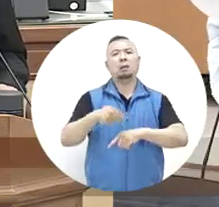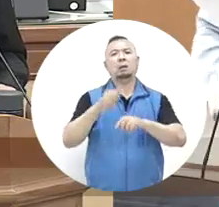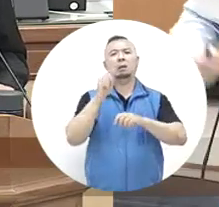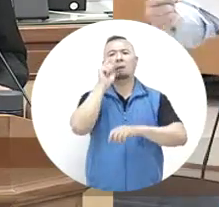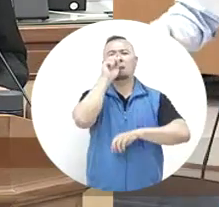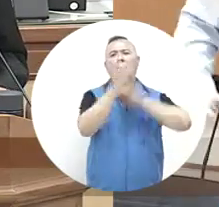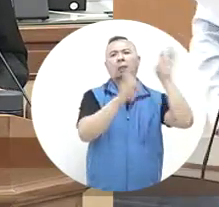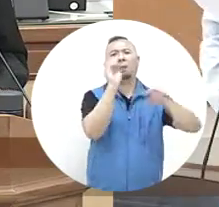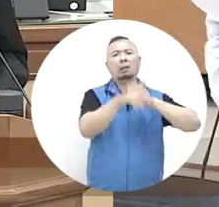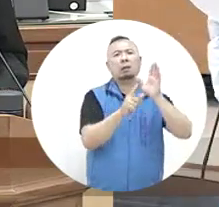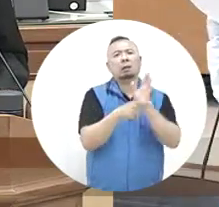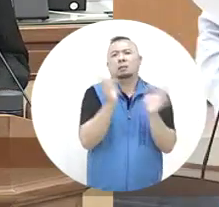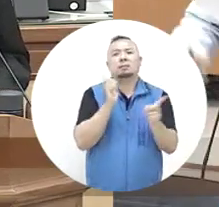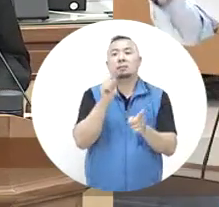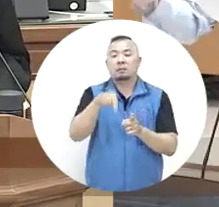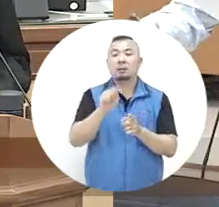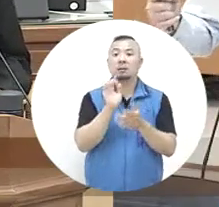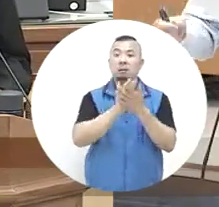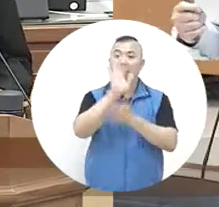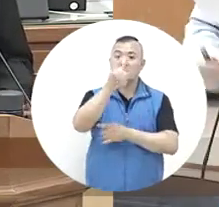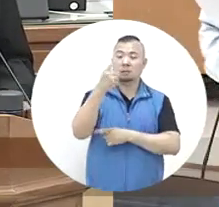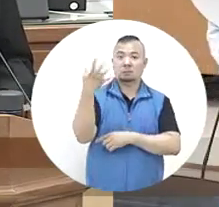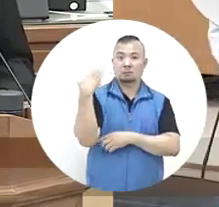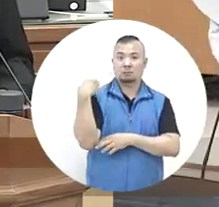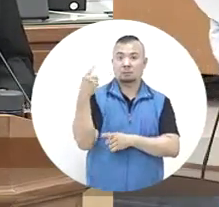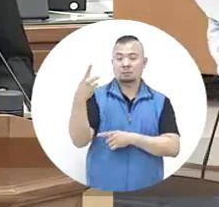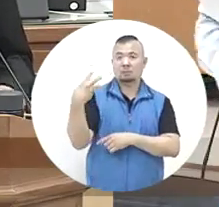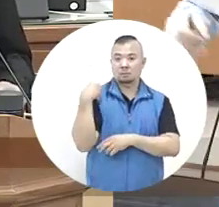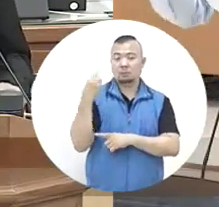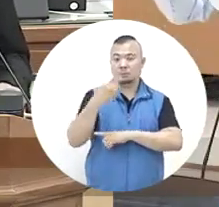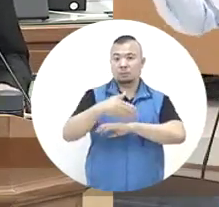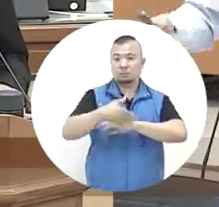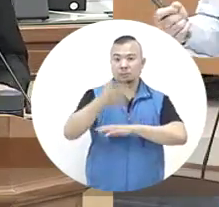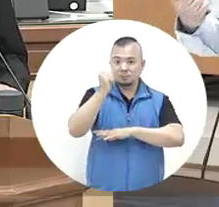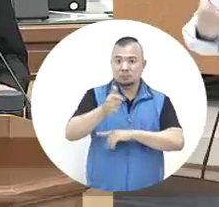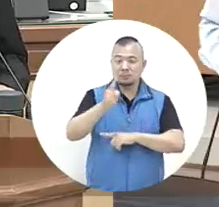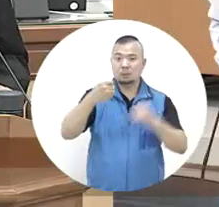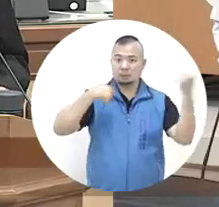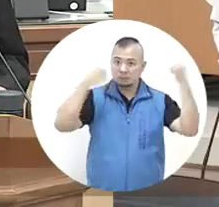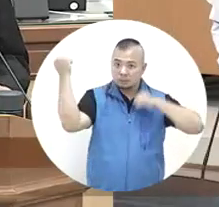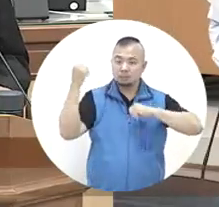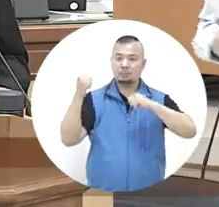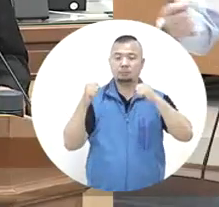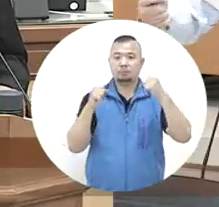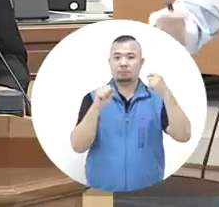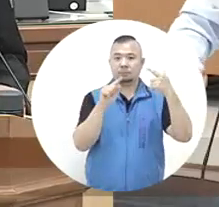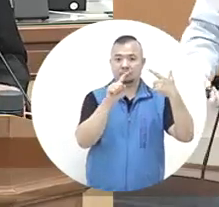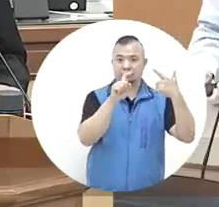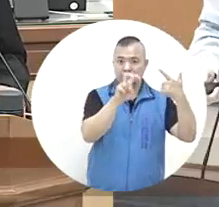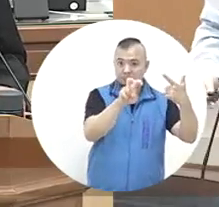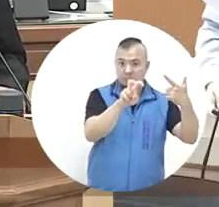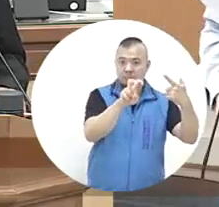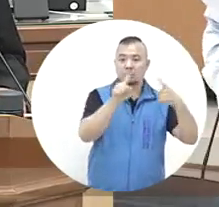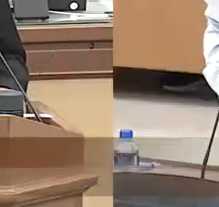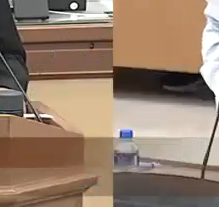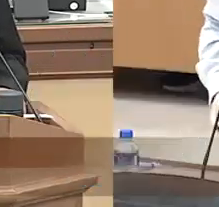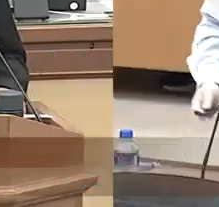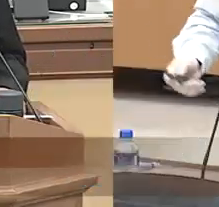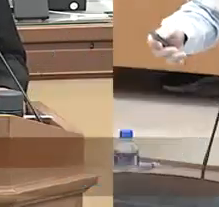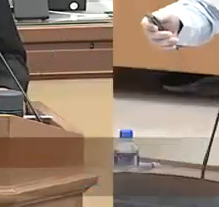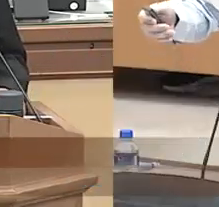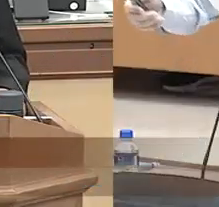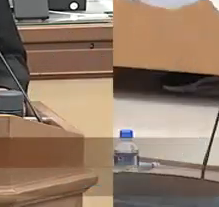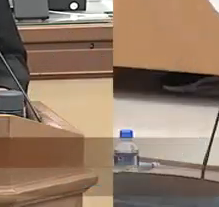便呐，啊，特别要求清洁队早上六点二十的时候就要到莺歌火车站的定点哦来丢垃